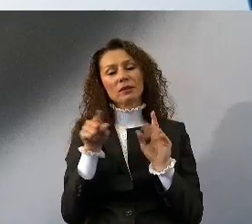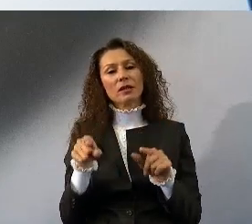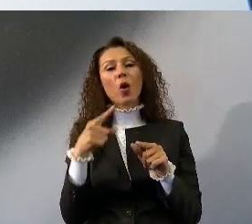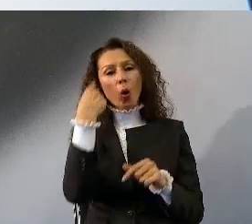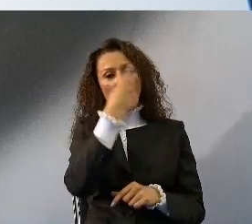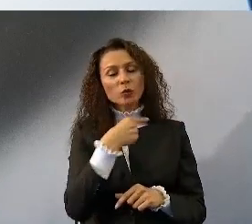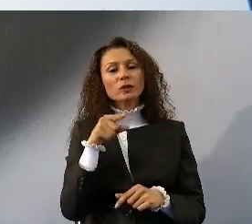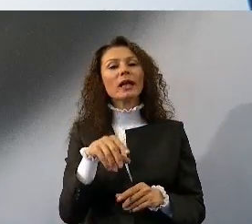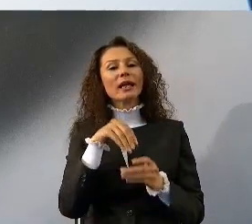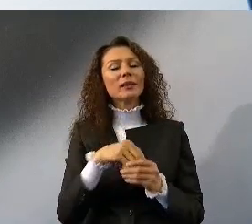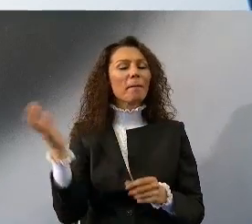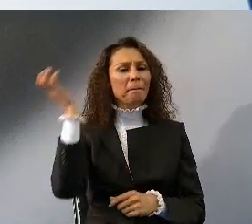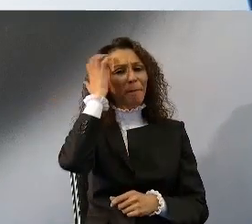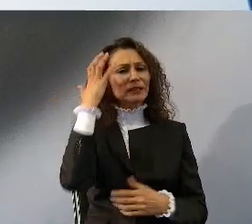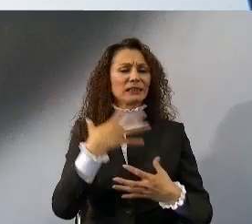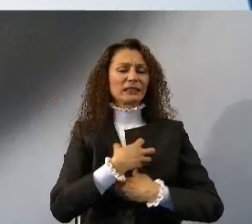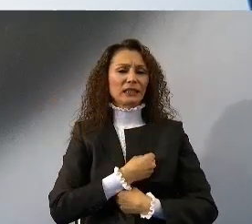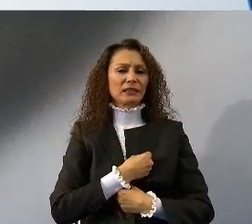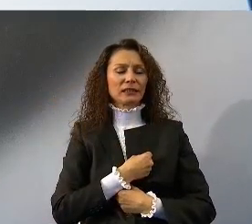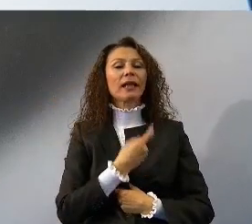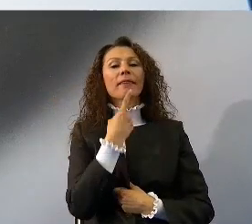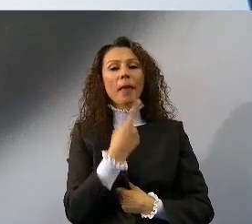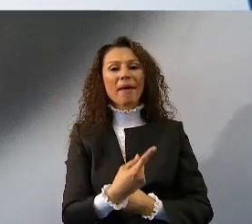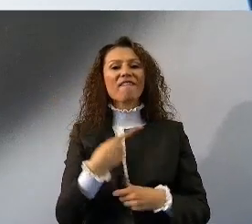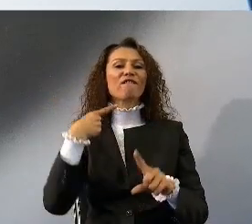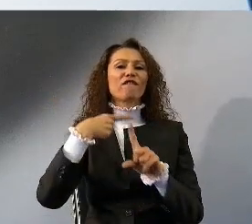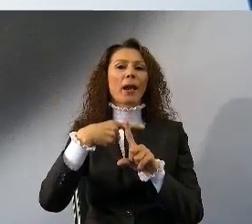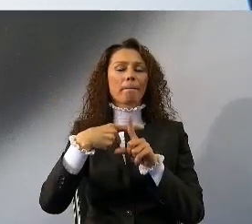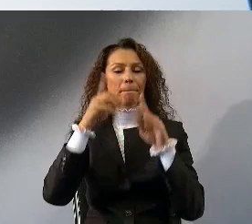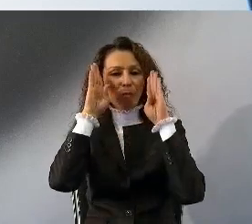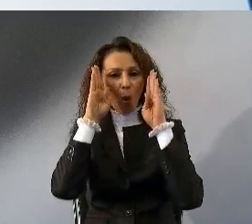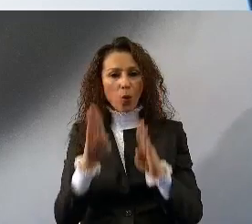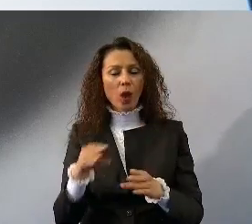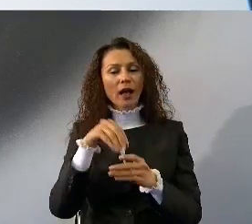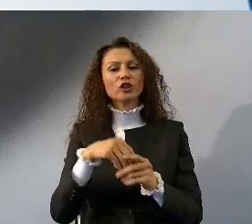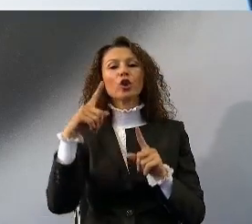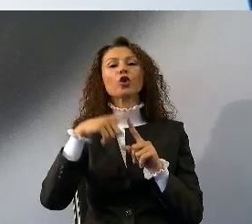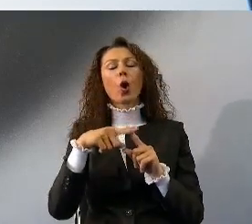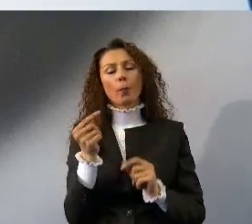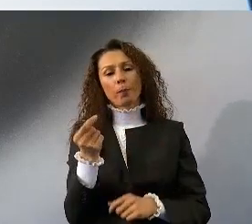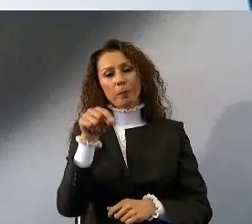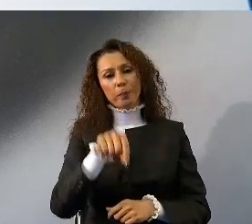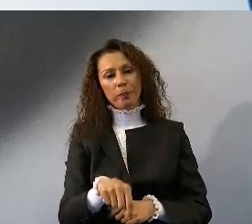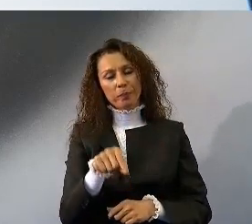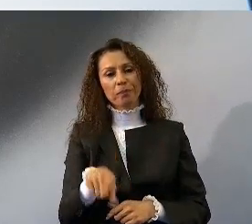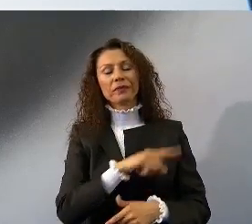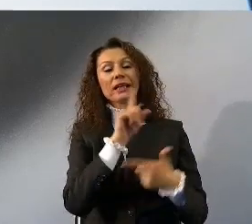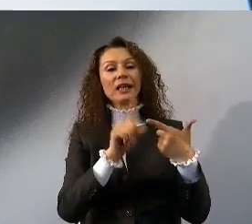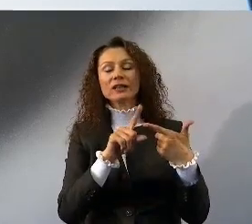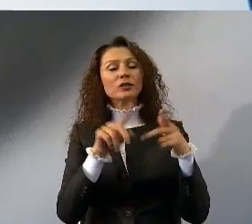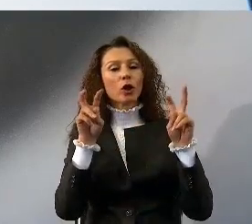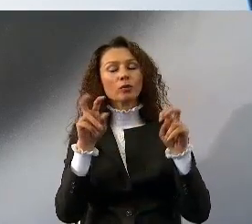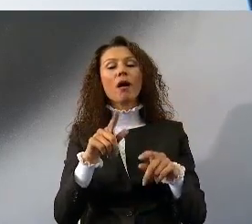bir tohum haline gelebilir. Dolayısıyla temel sıkıntılarımızdan bir tanesi demek ki verim odaklı tarımda tohum meselesi. İkinci